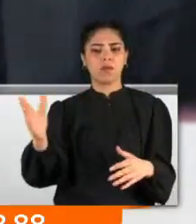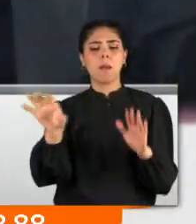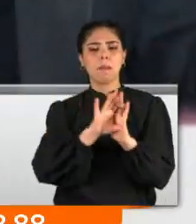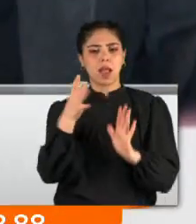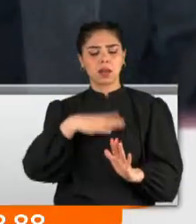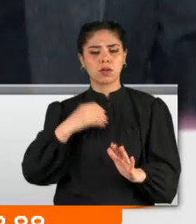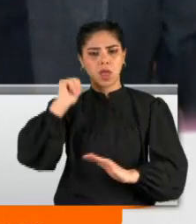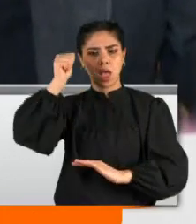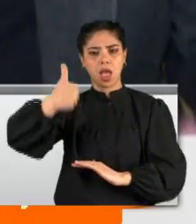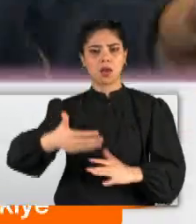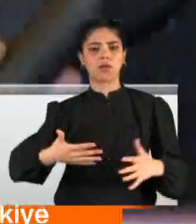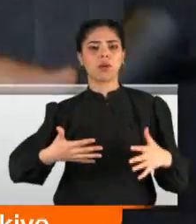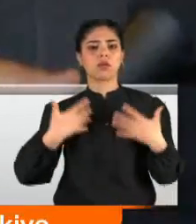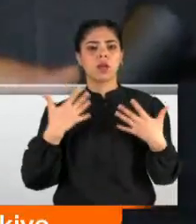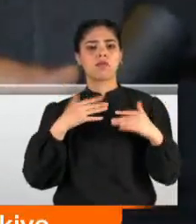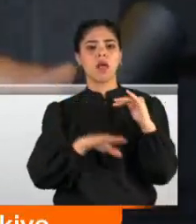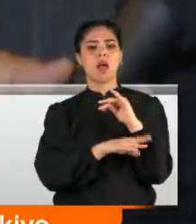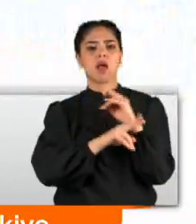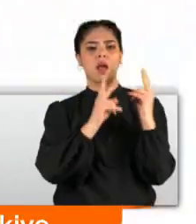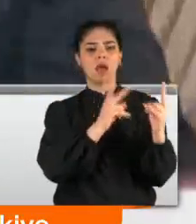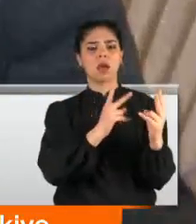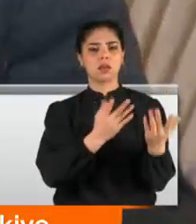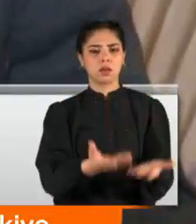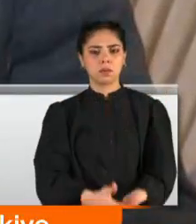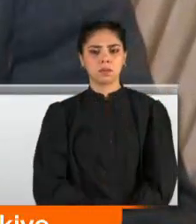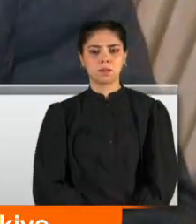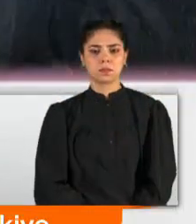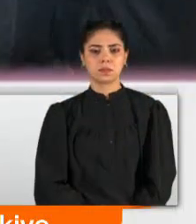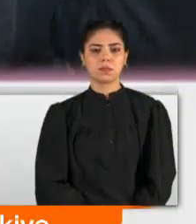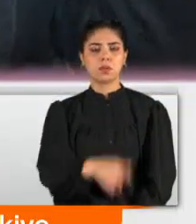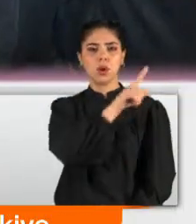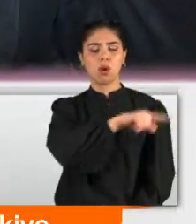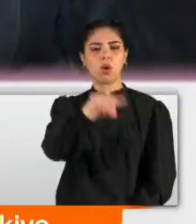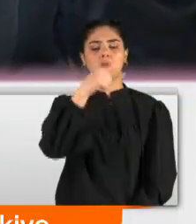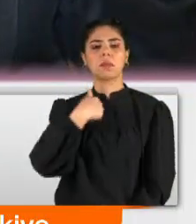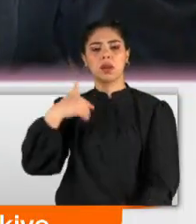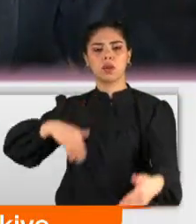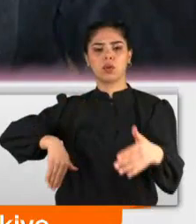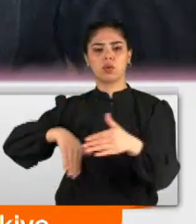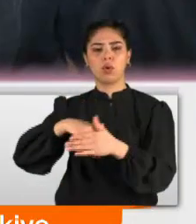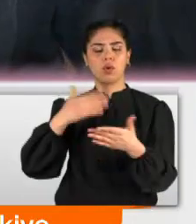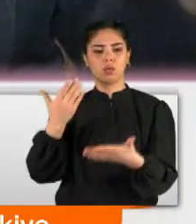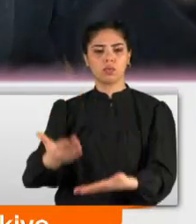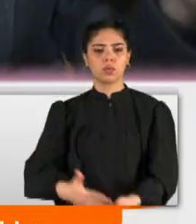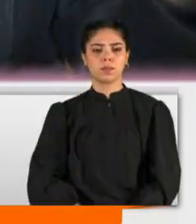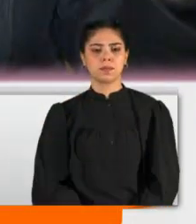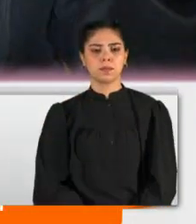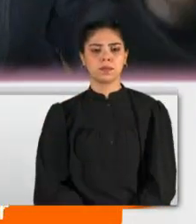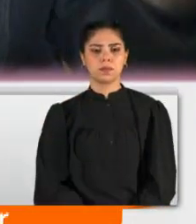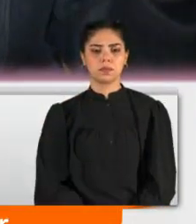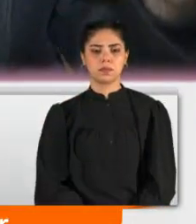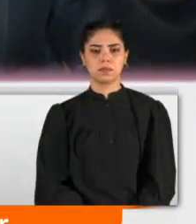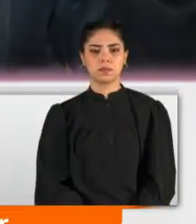gün coşkulu bir hayat yaşadık. Hayır, coşkulu ne ya? Onu onlar kovdu. Her gece aradım ben seni. Sen bana nasıl bir tepki verdin? Şimdi?